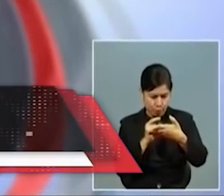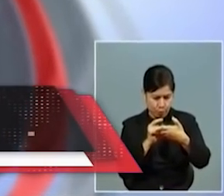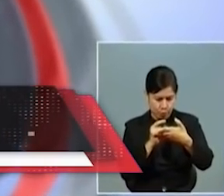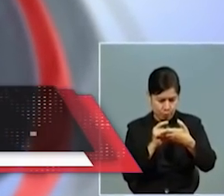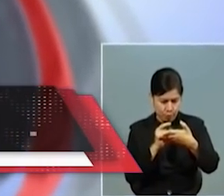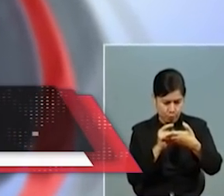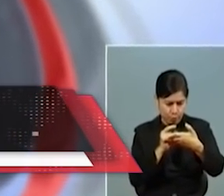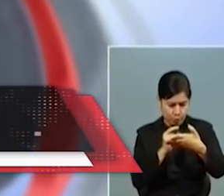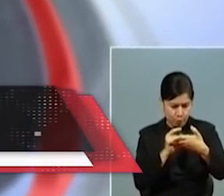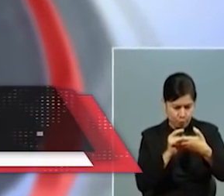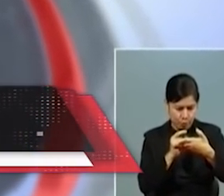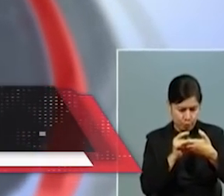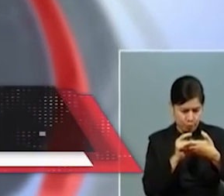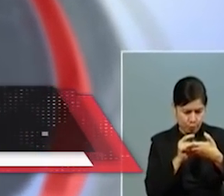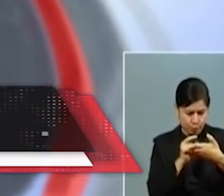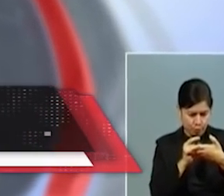ายนในจำนวน